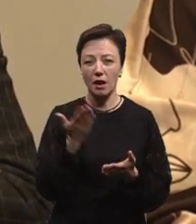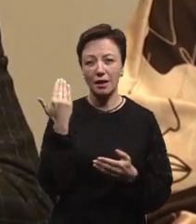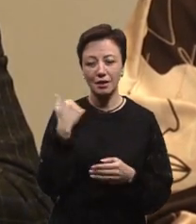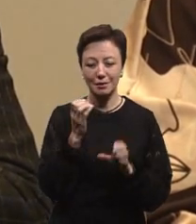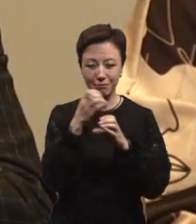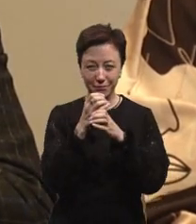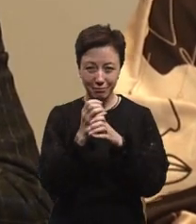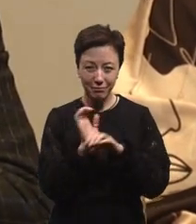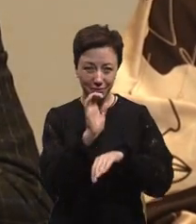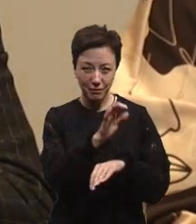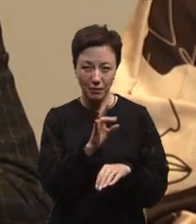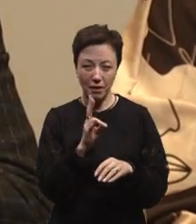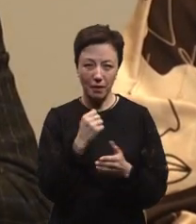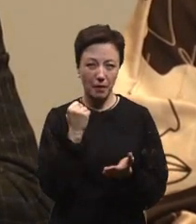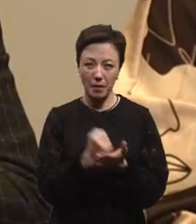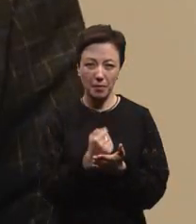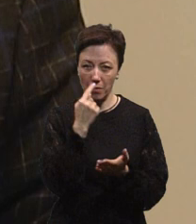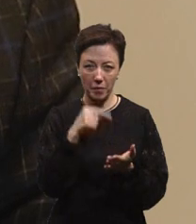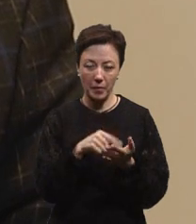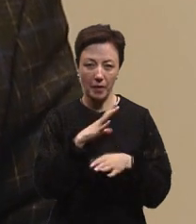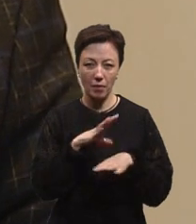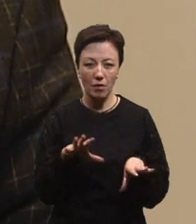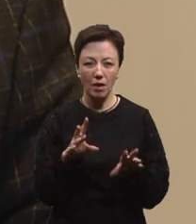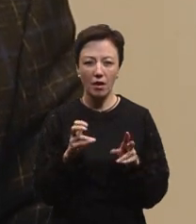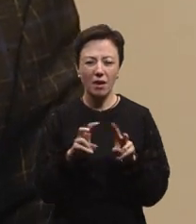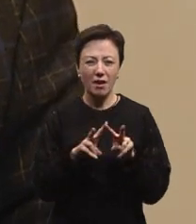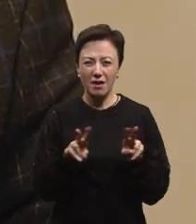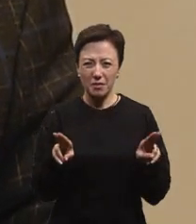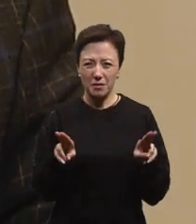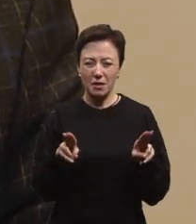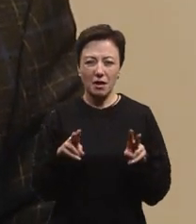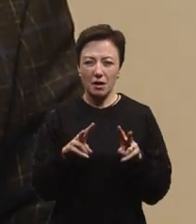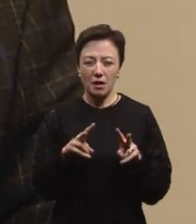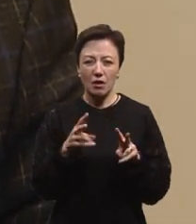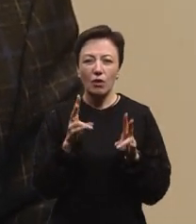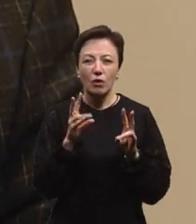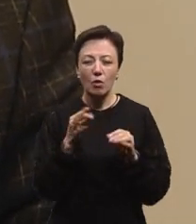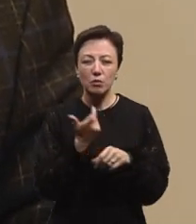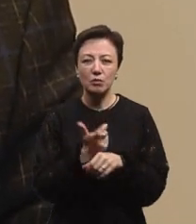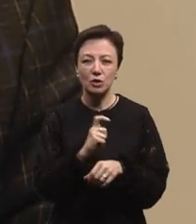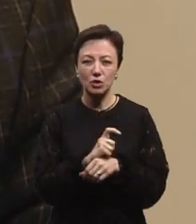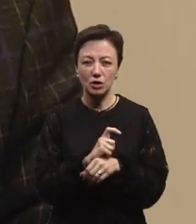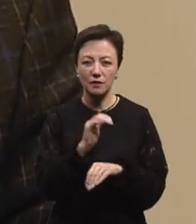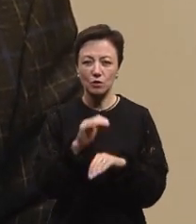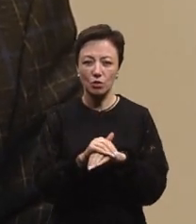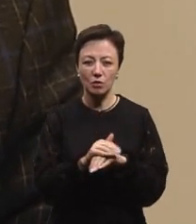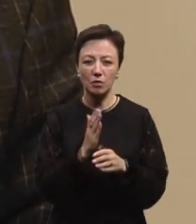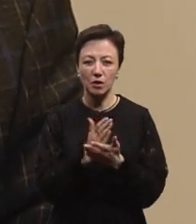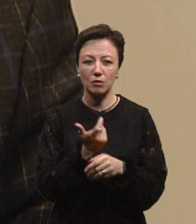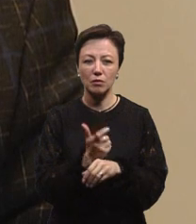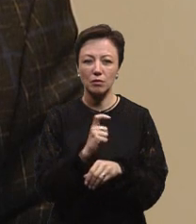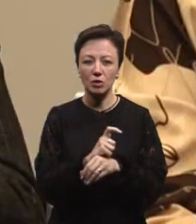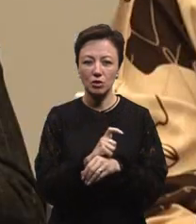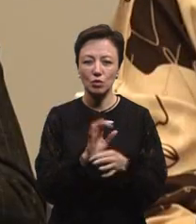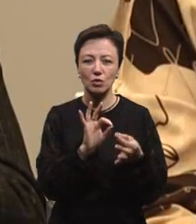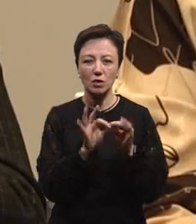не відправляли він не попадався він не відрізняється нічим Він такий самий тільки він більше зафіксовано що він має більше він